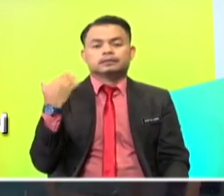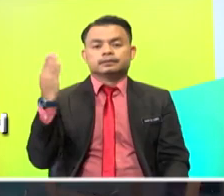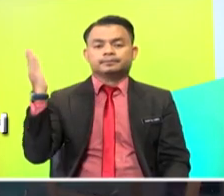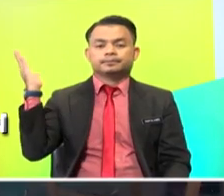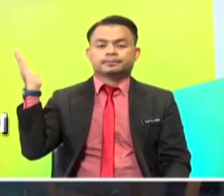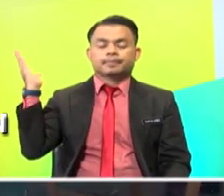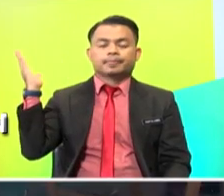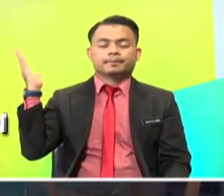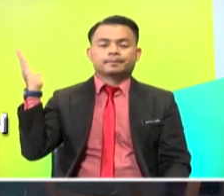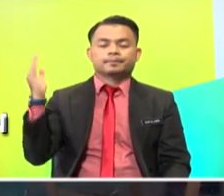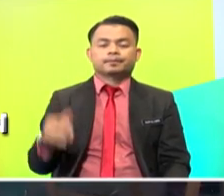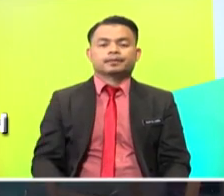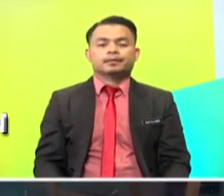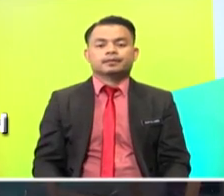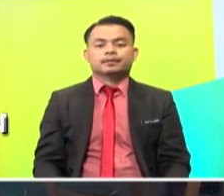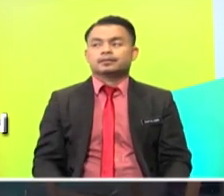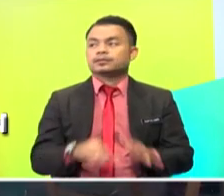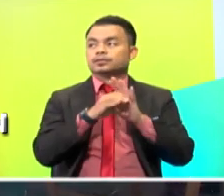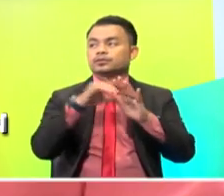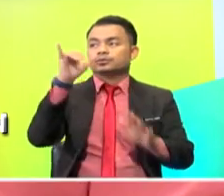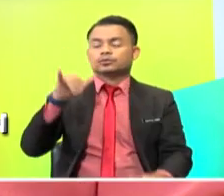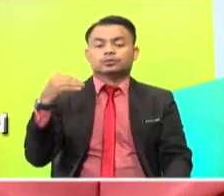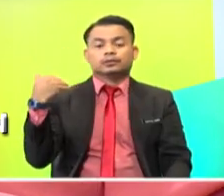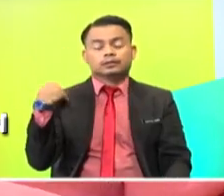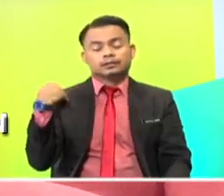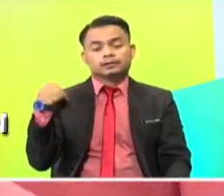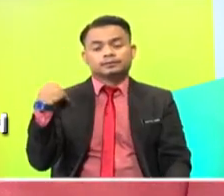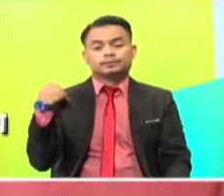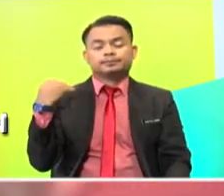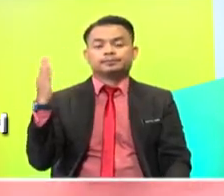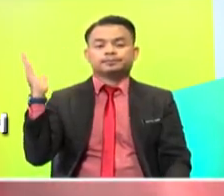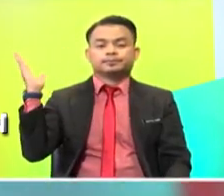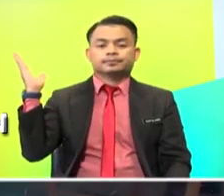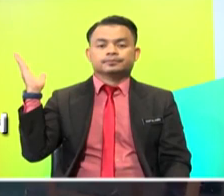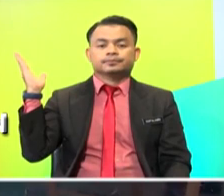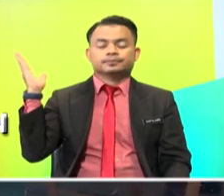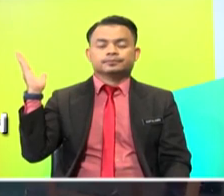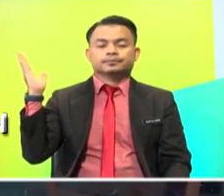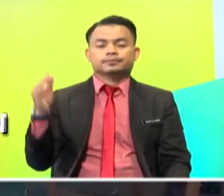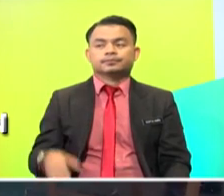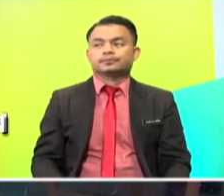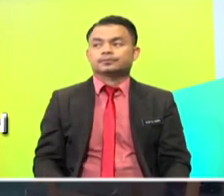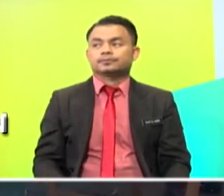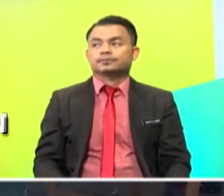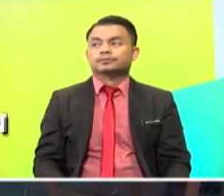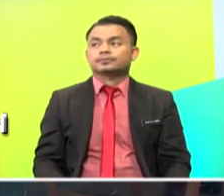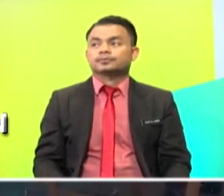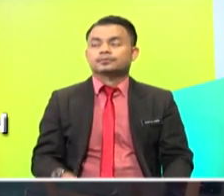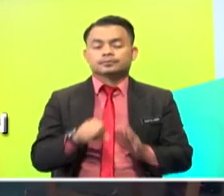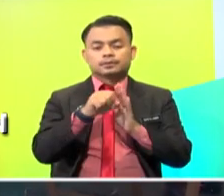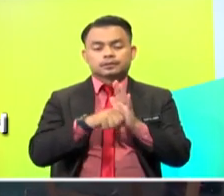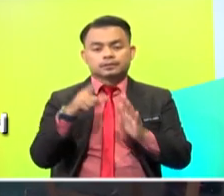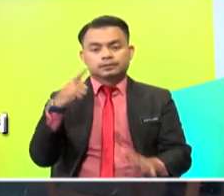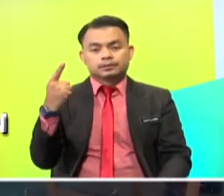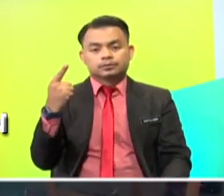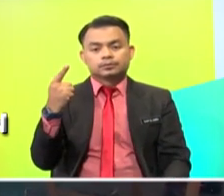di sini ya elah bule Kayu Manis budiaji lain pada kulit kayu manis dia boleh